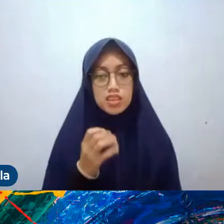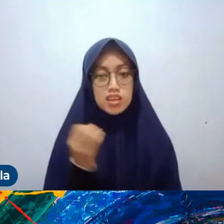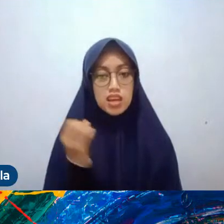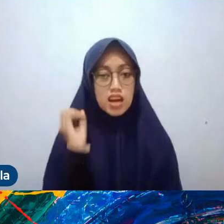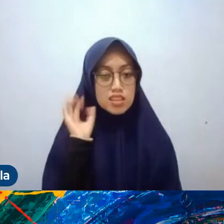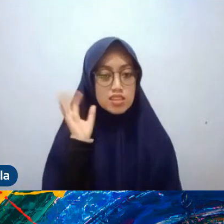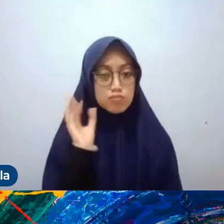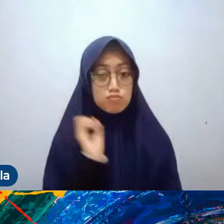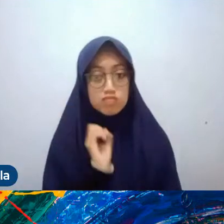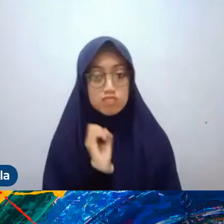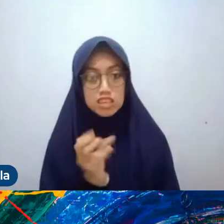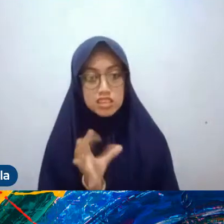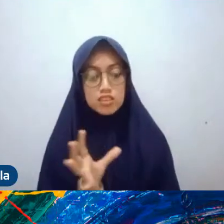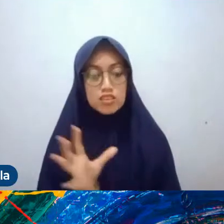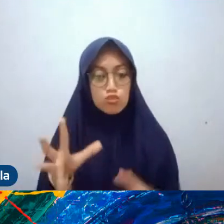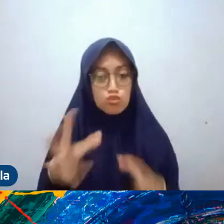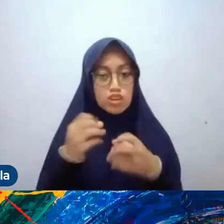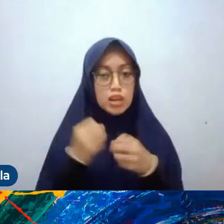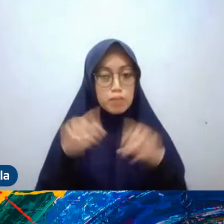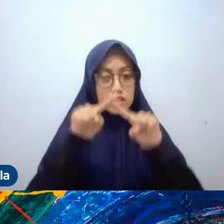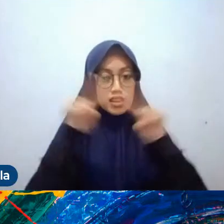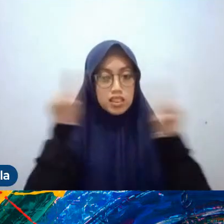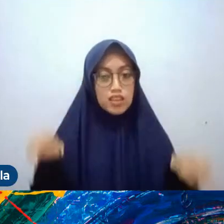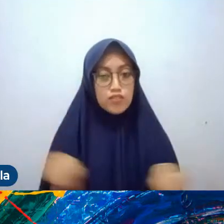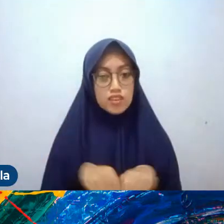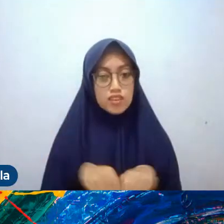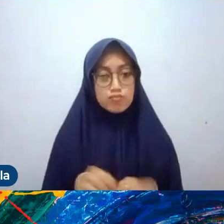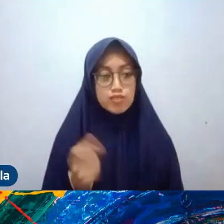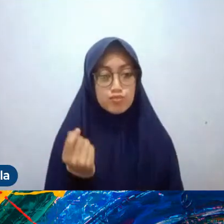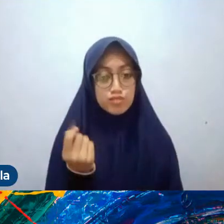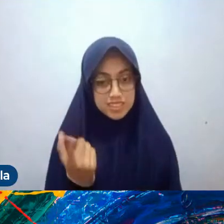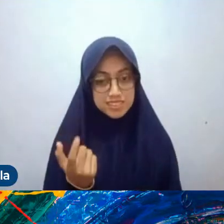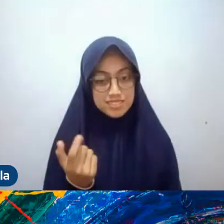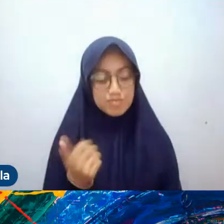dan sertifikat. Mudah kan? Ya, selamat mengikuti.